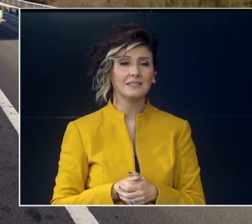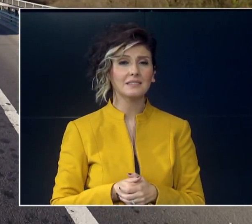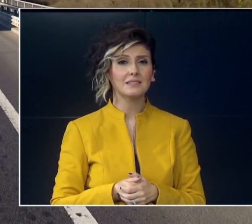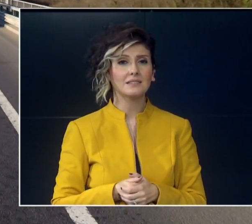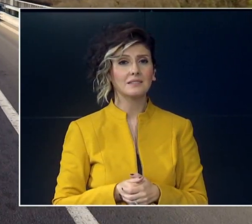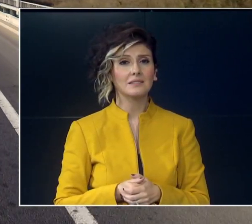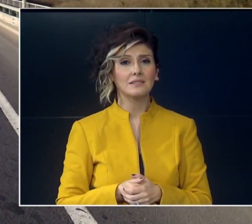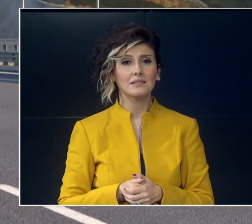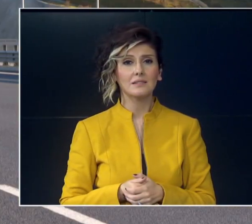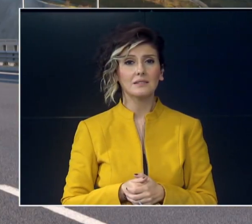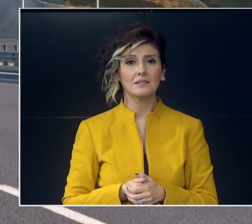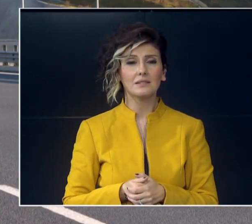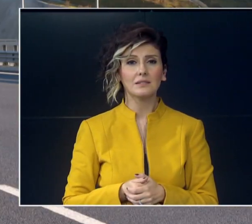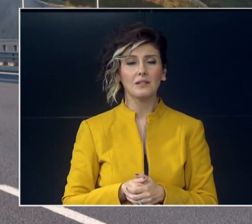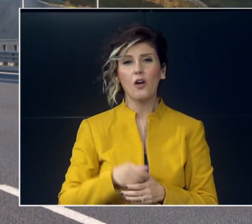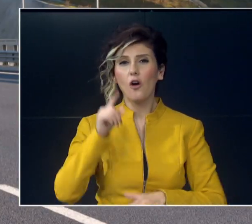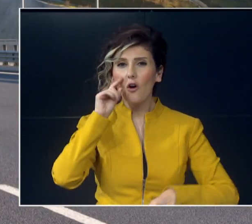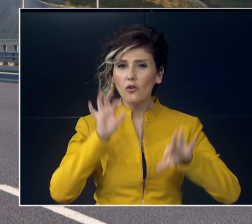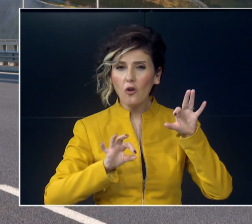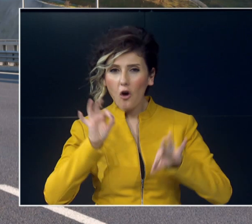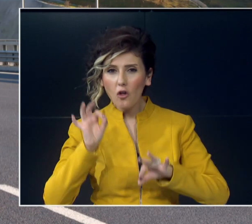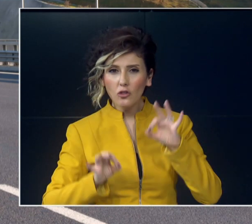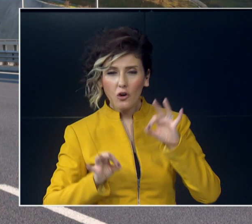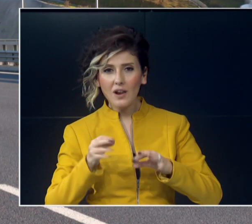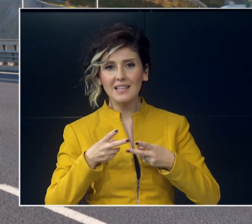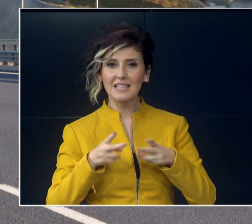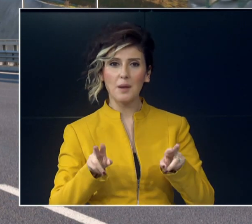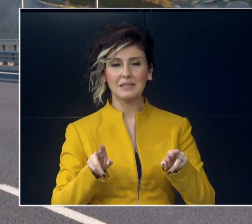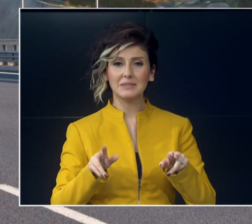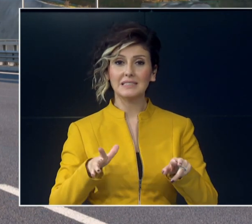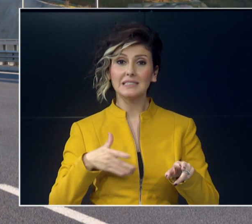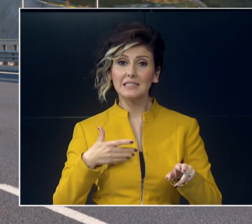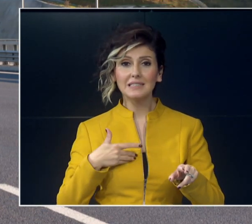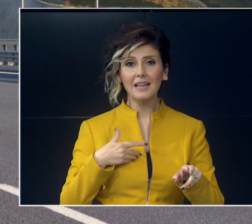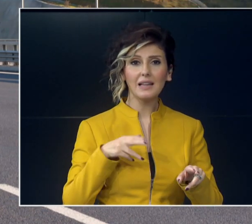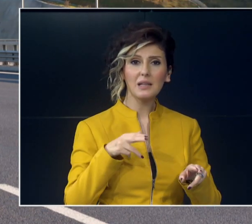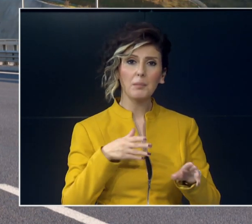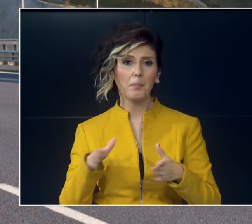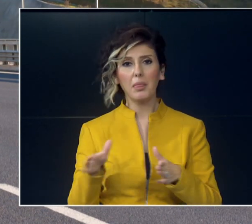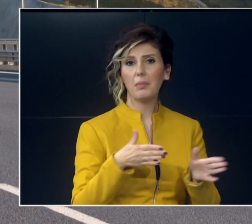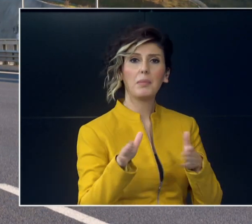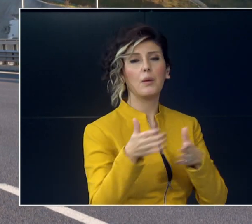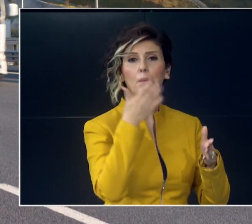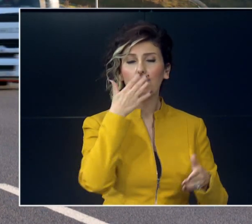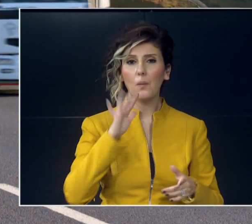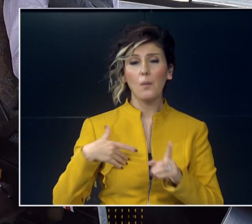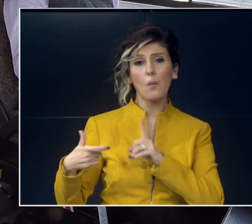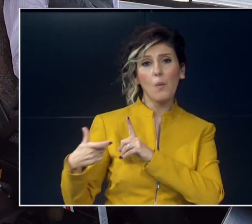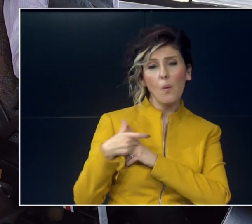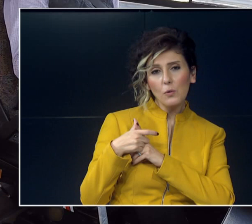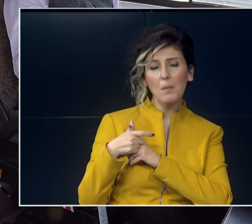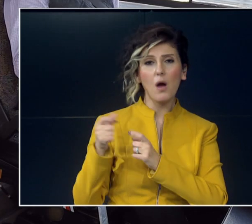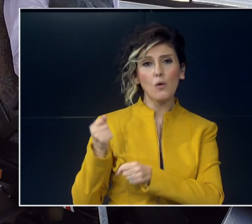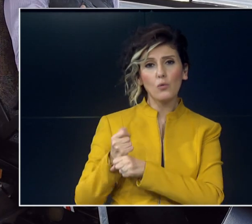Adeta kontrollü serbestlik gibi yaşıyor. İstediğiniz gibi hareket edemiyorsunuz. Koruma,